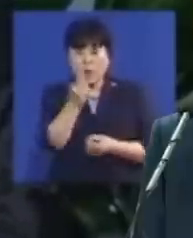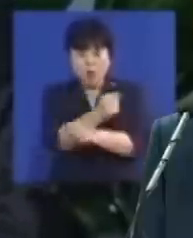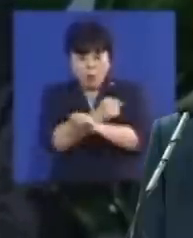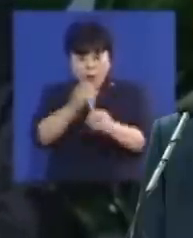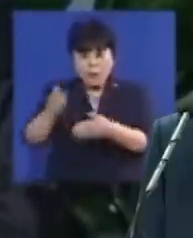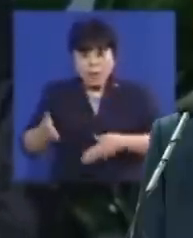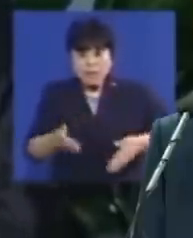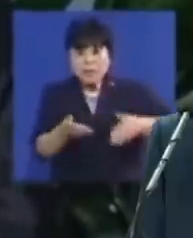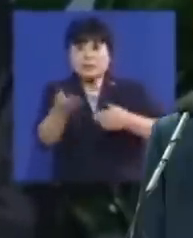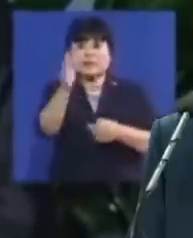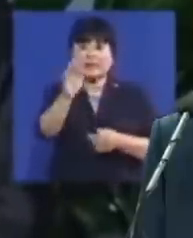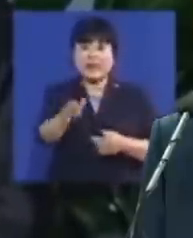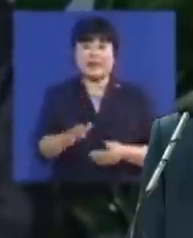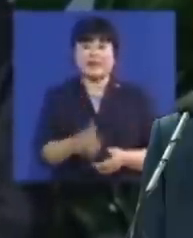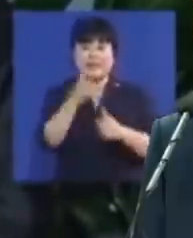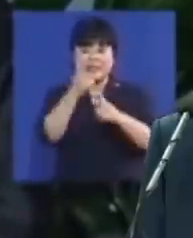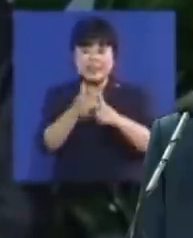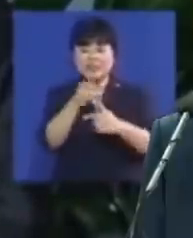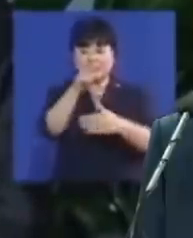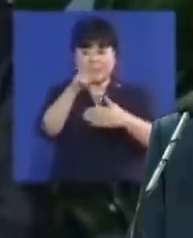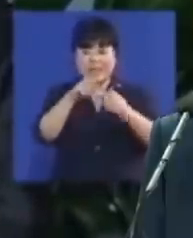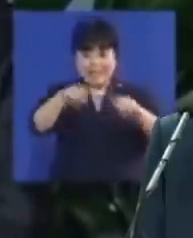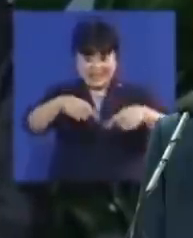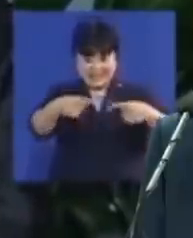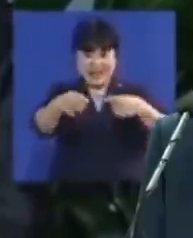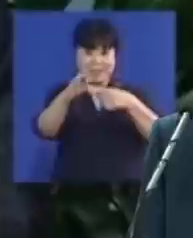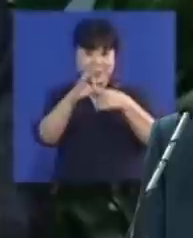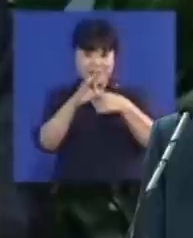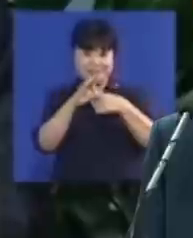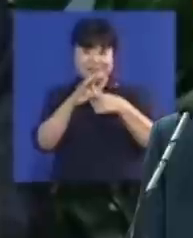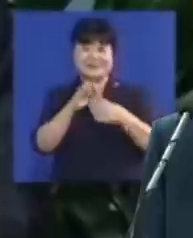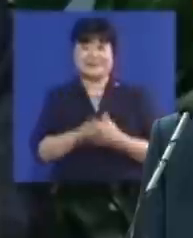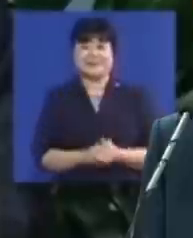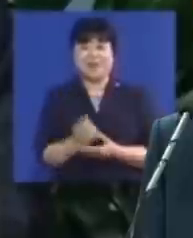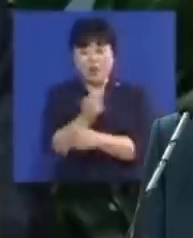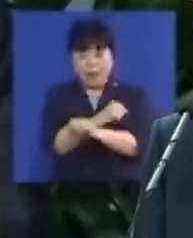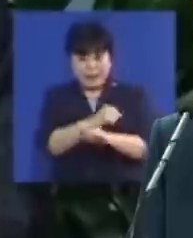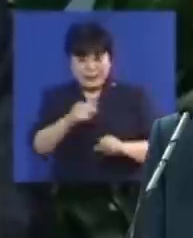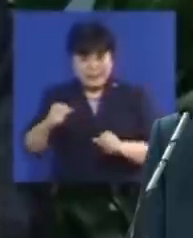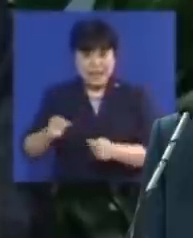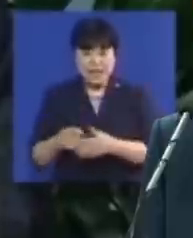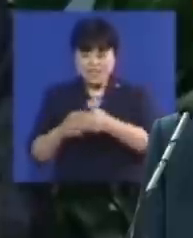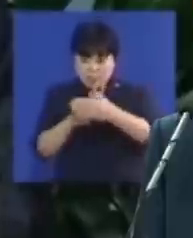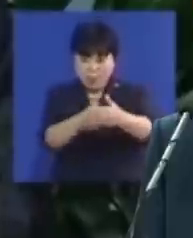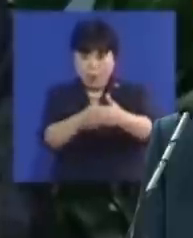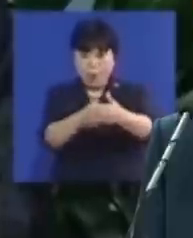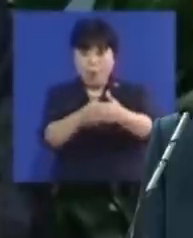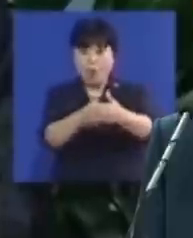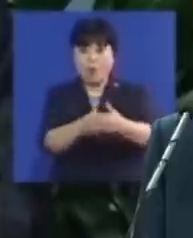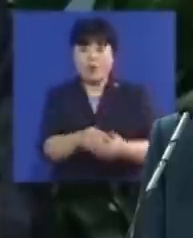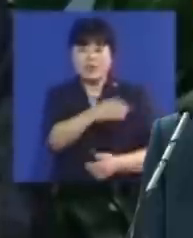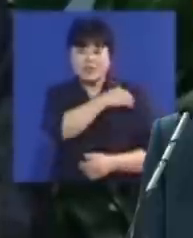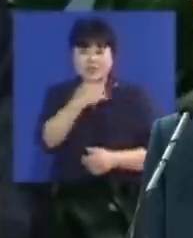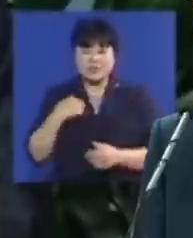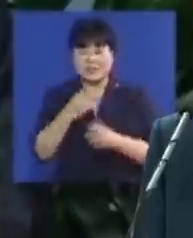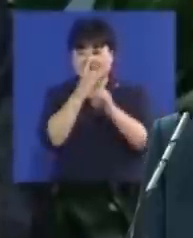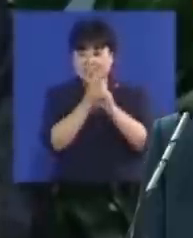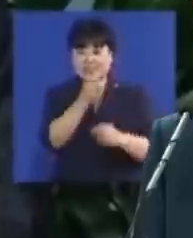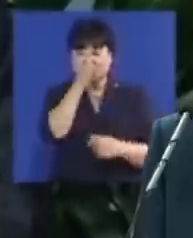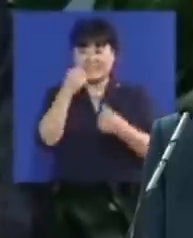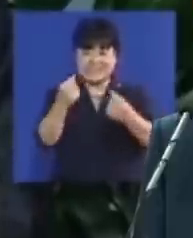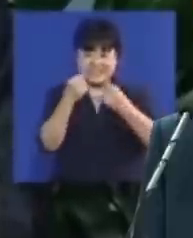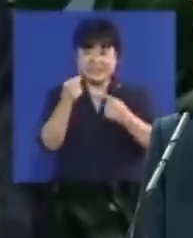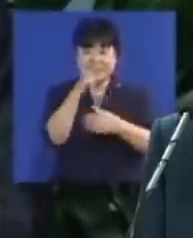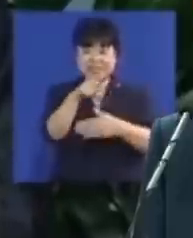광야라도 예수님 안에 들어가면 광야를 극복하고 능히 이길 수 있는 힘이